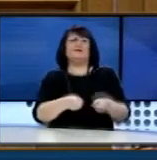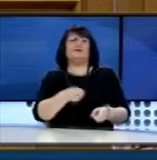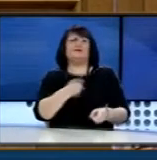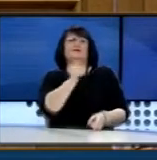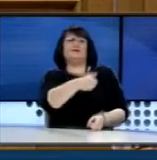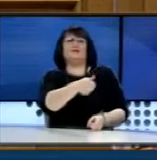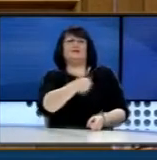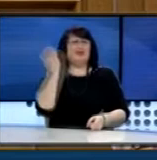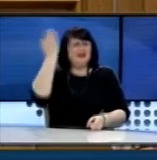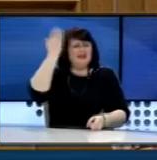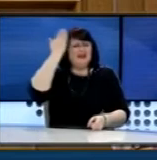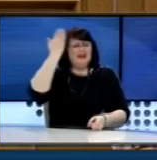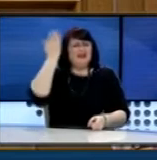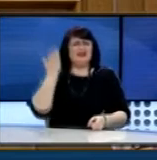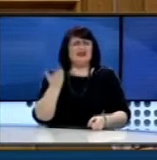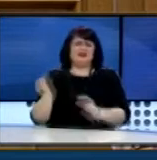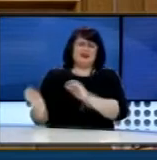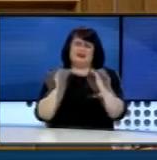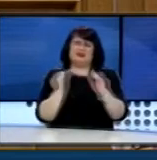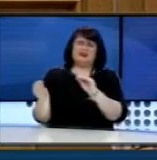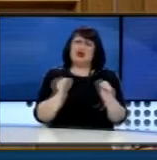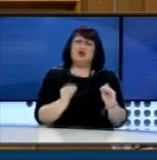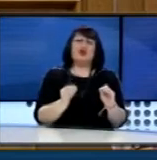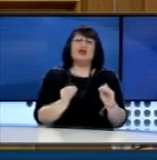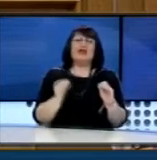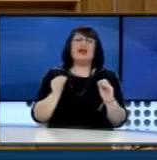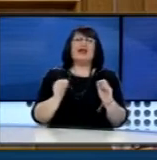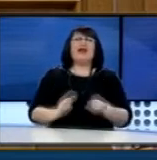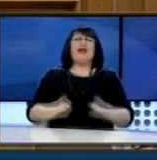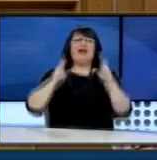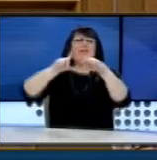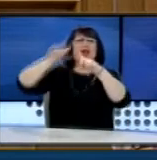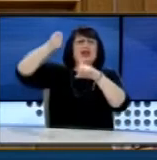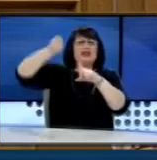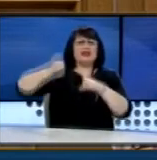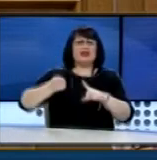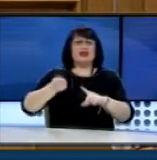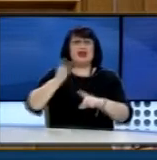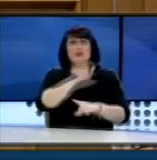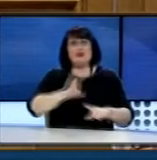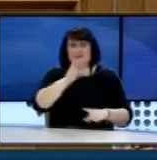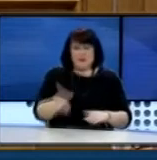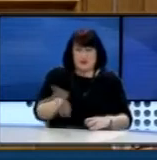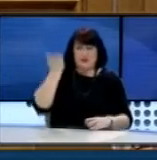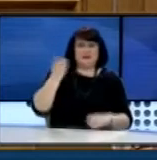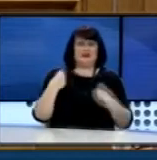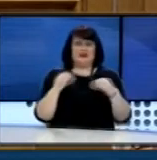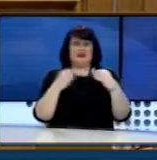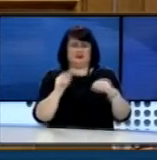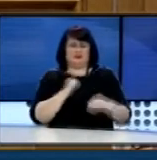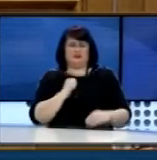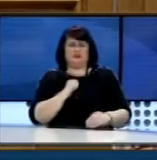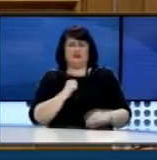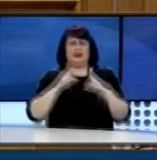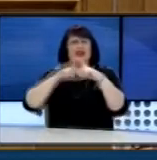τις υψηλότατες τιμές χονδρικής ηλεκτρικής ενέργειας, τις υψηλότερες στην Ευρωπαϊκή Ένωση, για την ιδιωτικοποίηση που αποφασίσατε